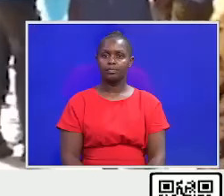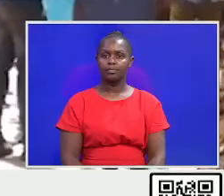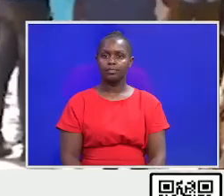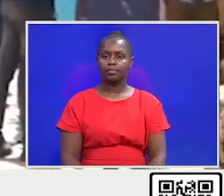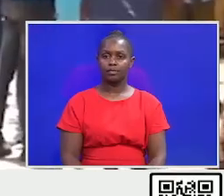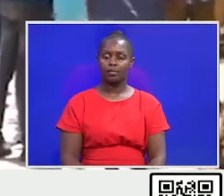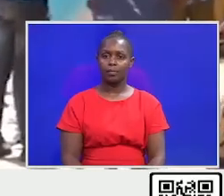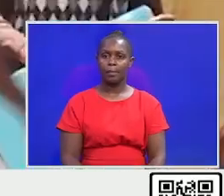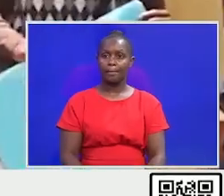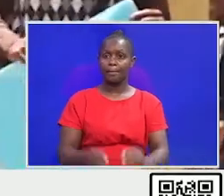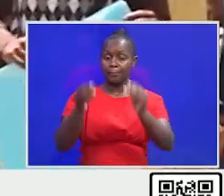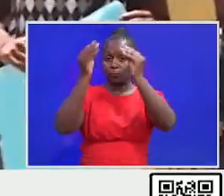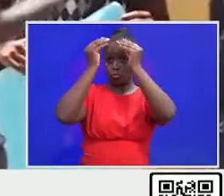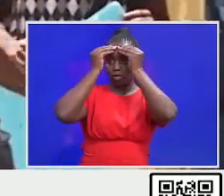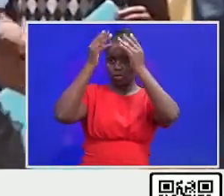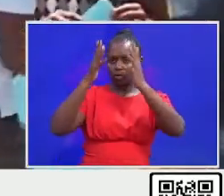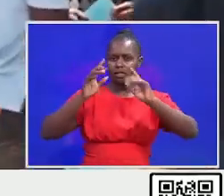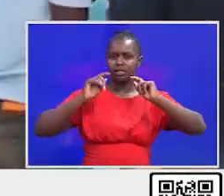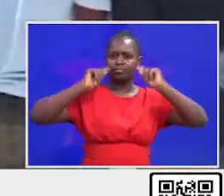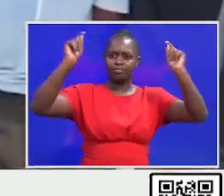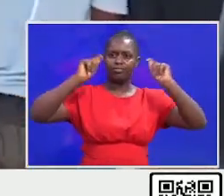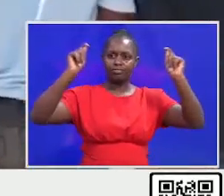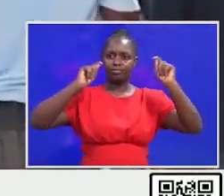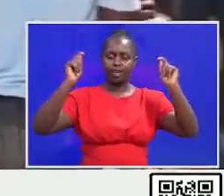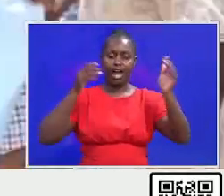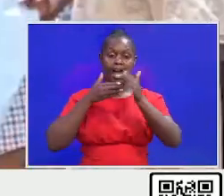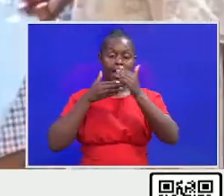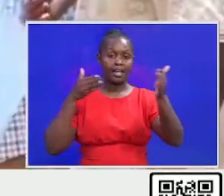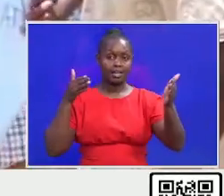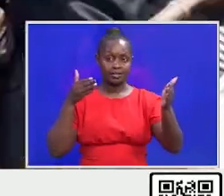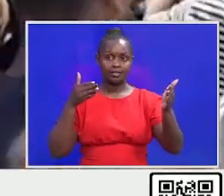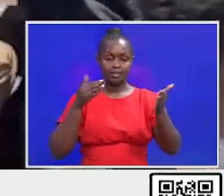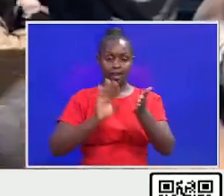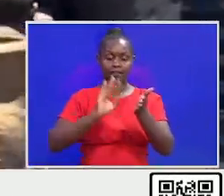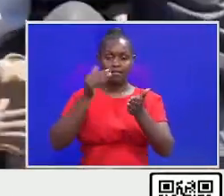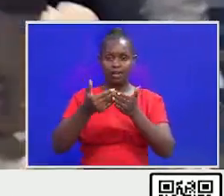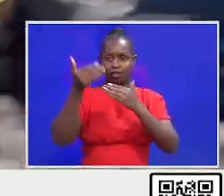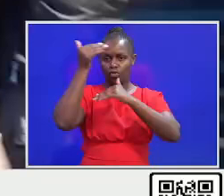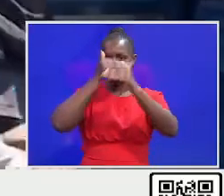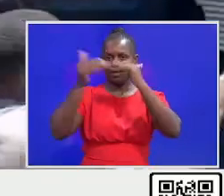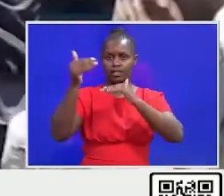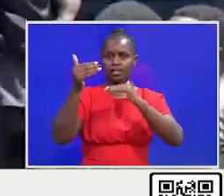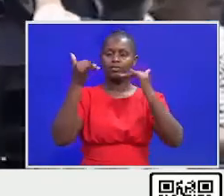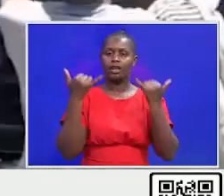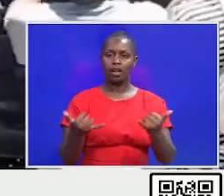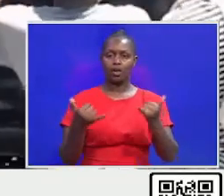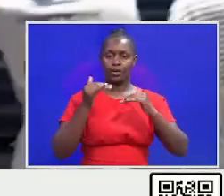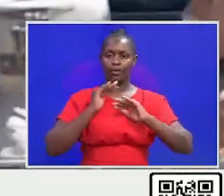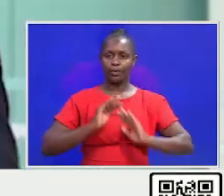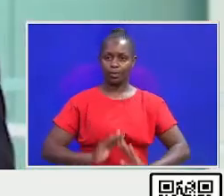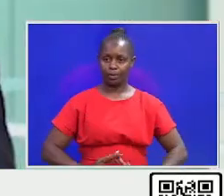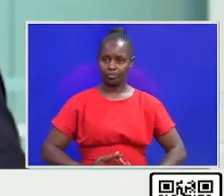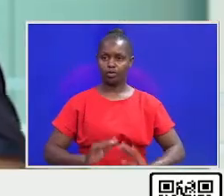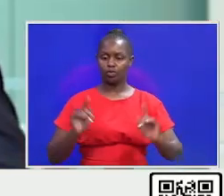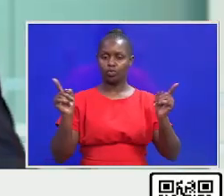Baada ya wanafunzi kufanya maandamano dhidi ya mfumo mpya wa ufadhili wa masomo kwenye vyuo vikuu, sasa wamepata afueni ya